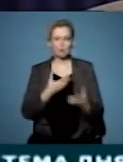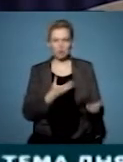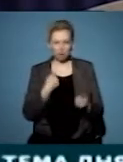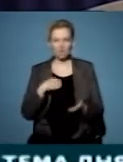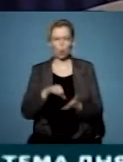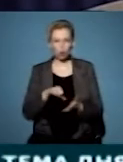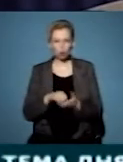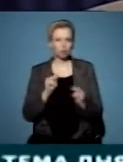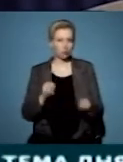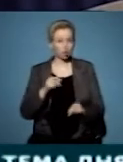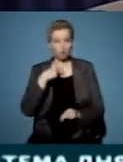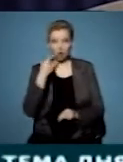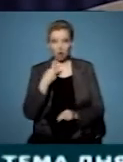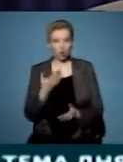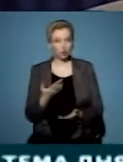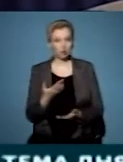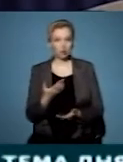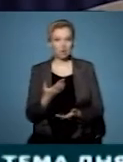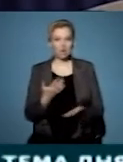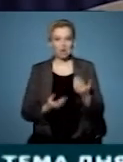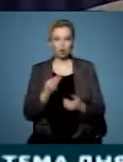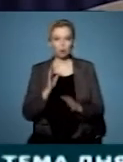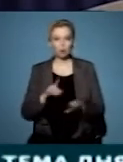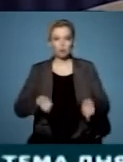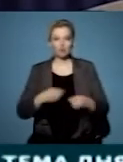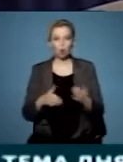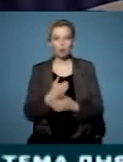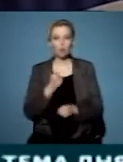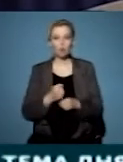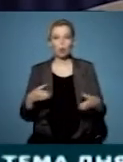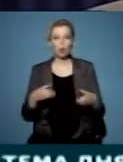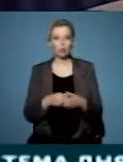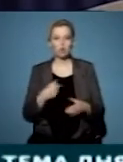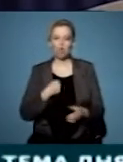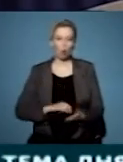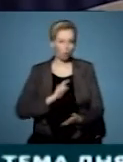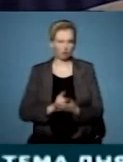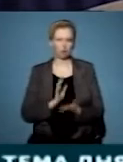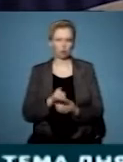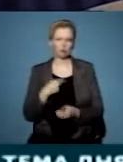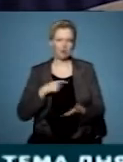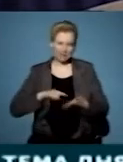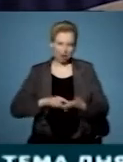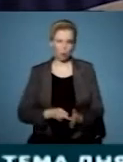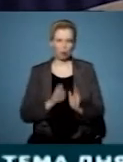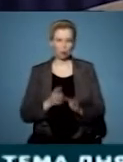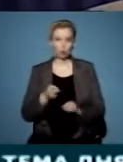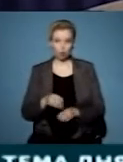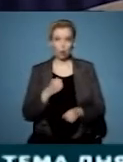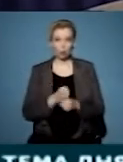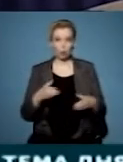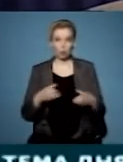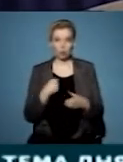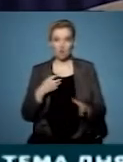участь. Чесно кажучи, якщо буде створена нова робоча група, я обов'язково буду наполягати на тому, щоб в цю робочу